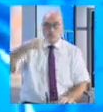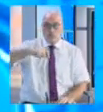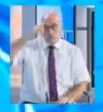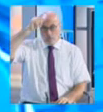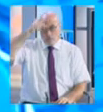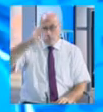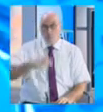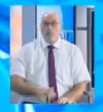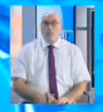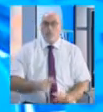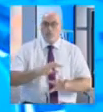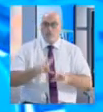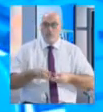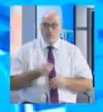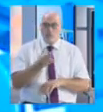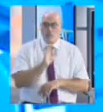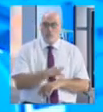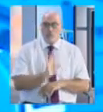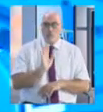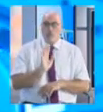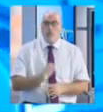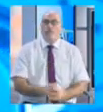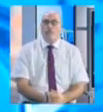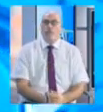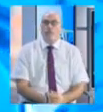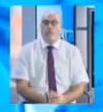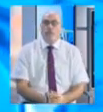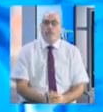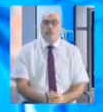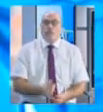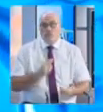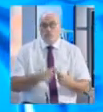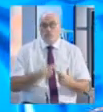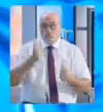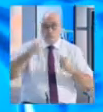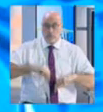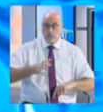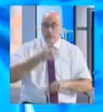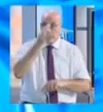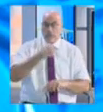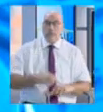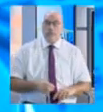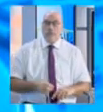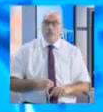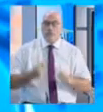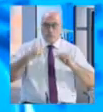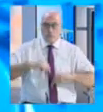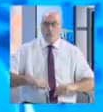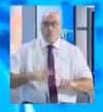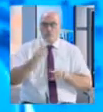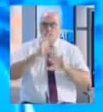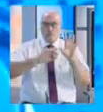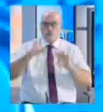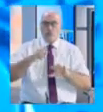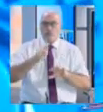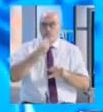المجيد تبون لعائلات ضحايا الحرائق، كما جدد التزام الدولة التكفل بجميع المتضررين